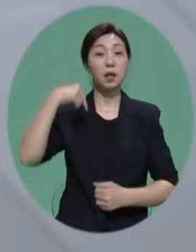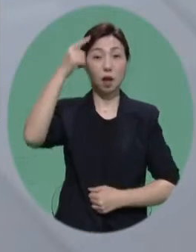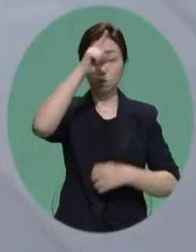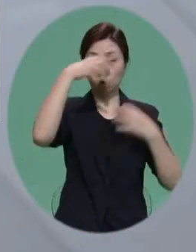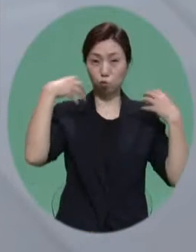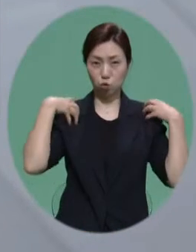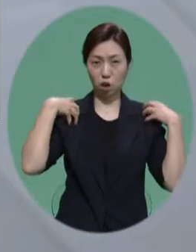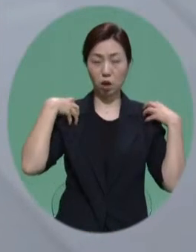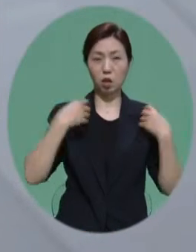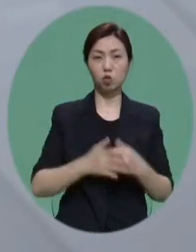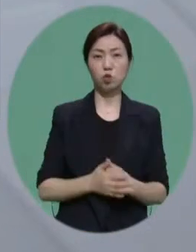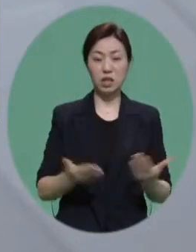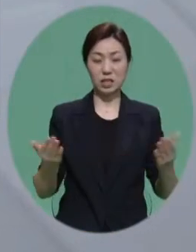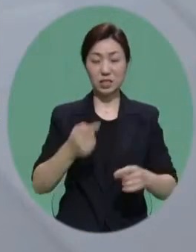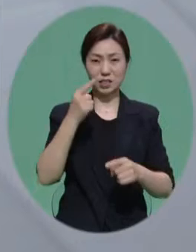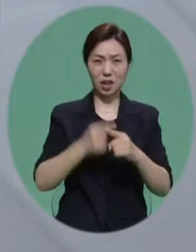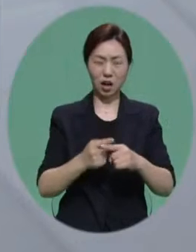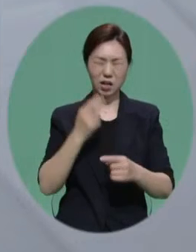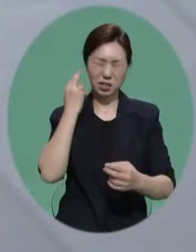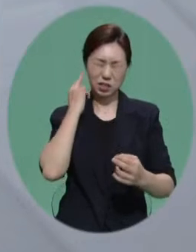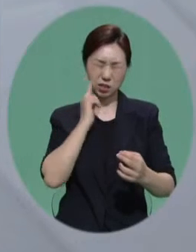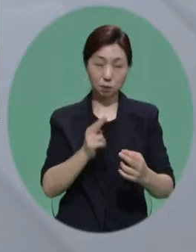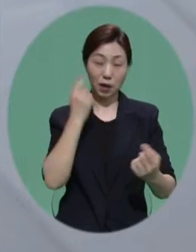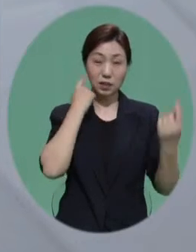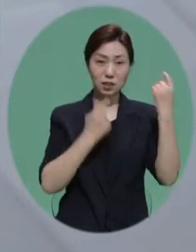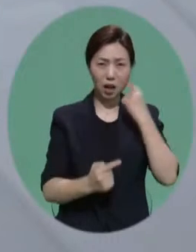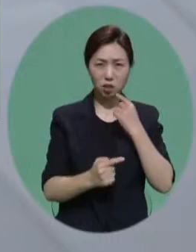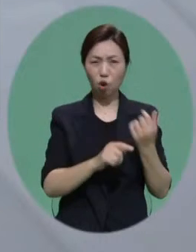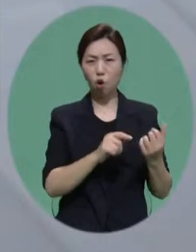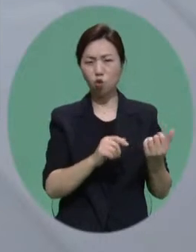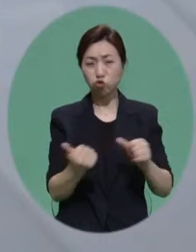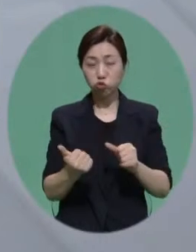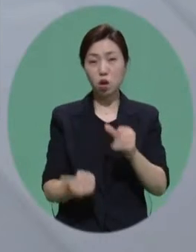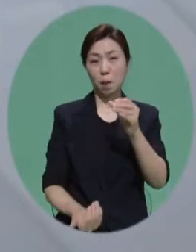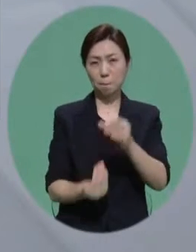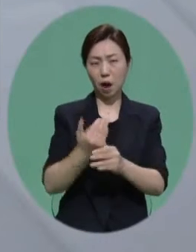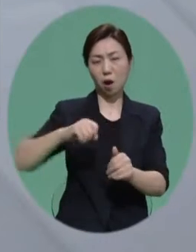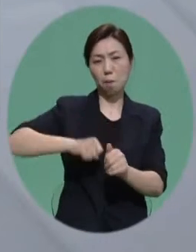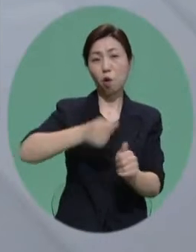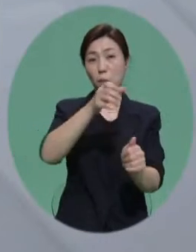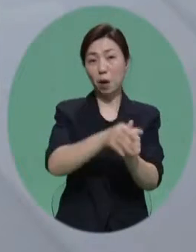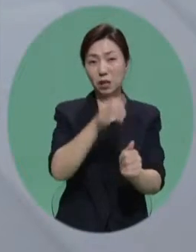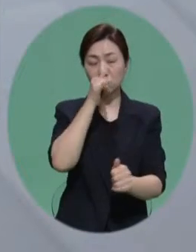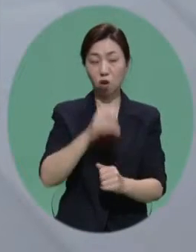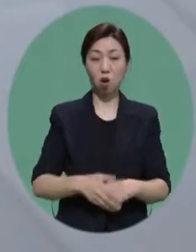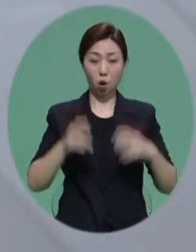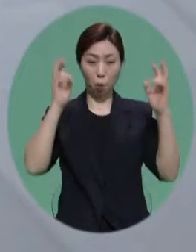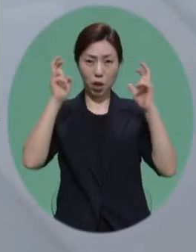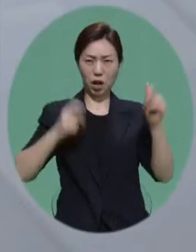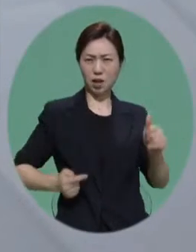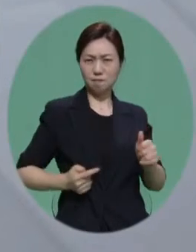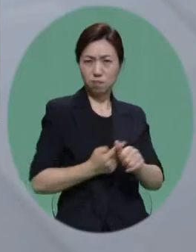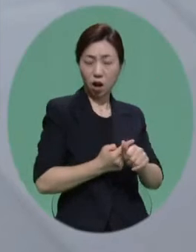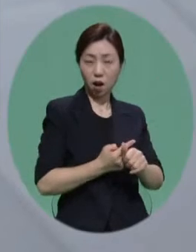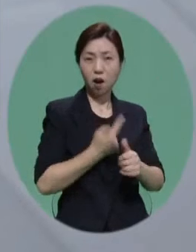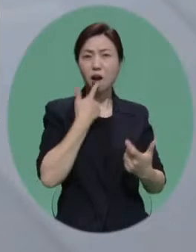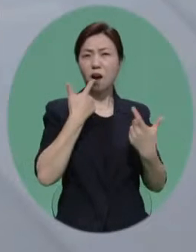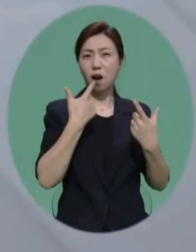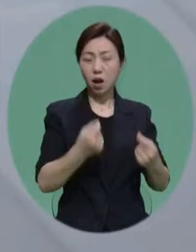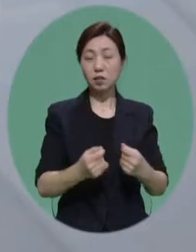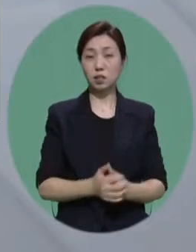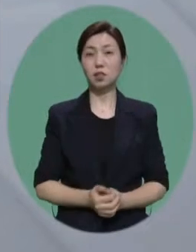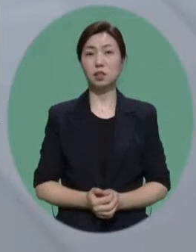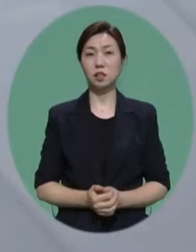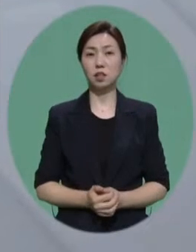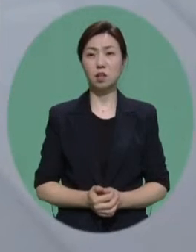연봉이나 유럽 수준으로 기업 살림법 기업이 살이란 것으로 간주한다는 정도의 강력한 생명 으